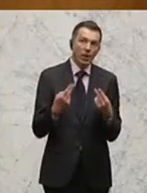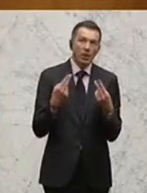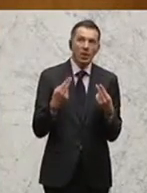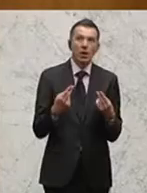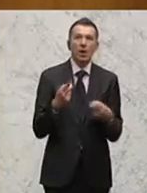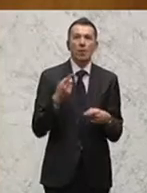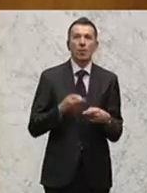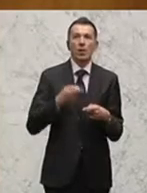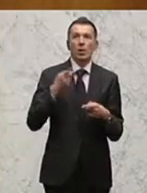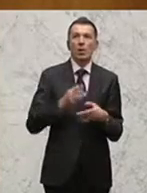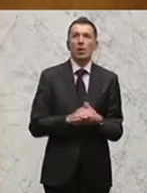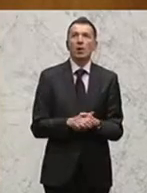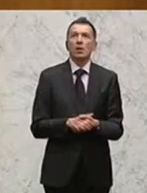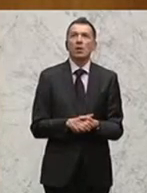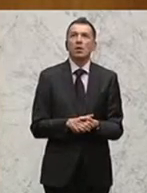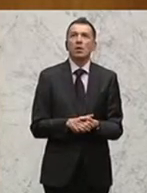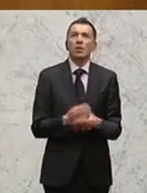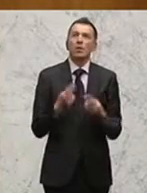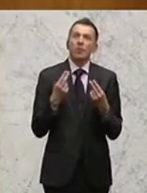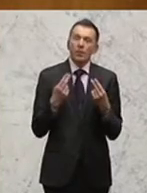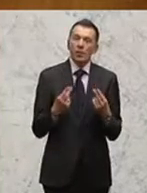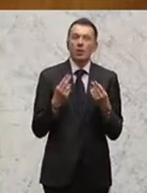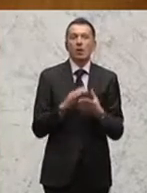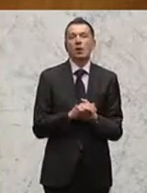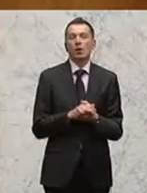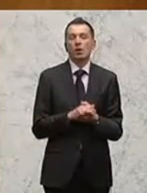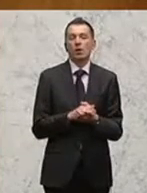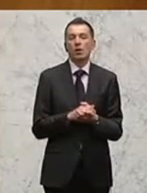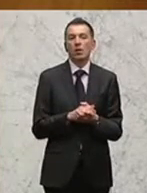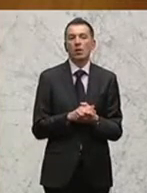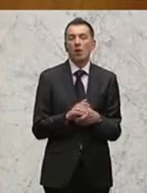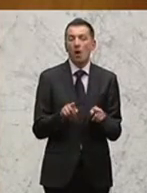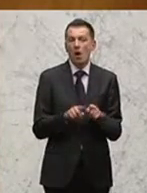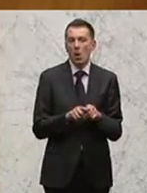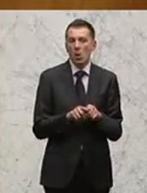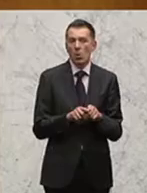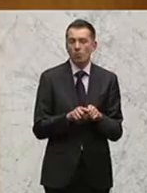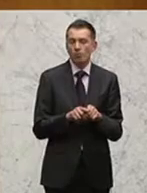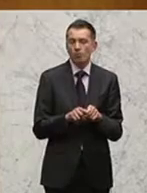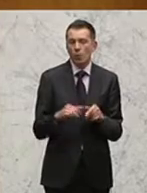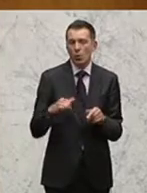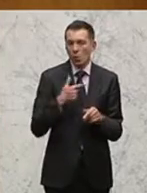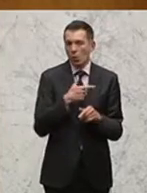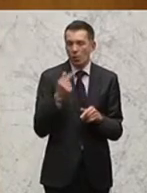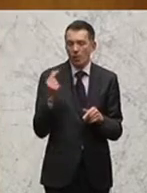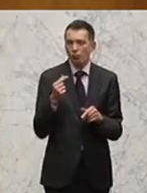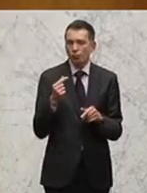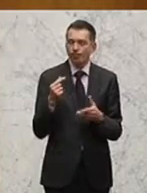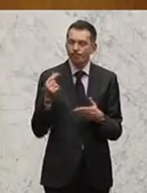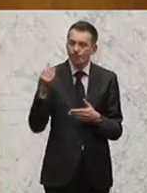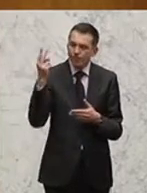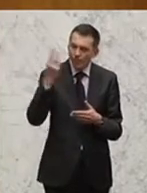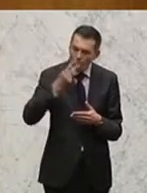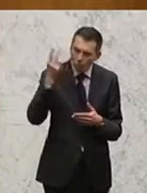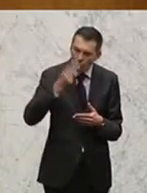zu betonen, dass es wichtig ist, hier Verständnis zu schaffen bei den jungen Menschen, dass